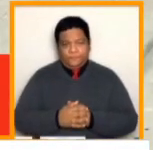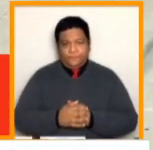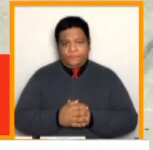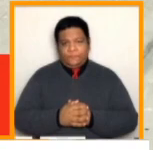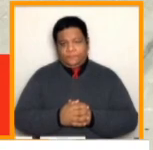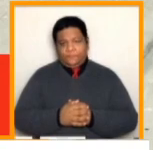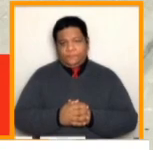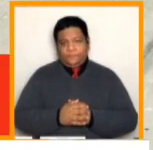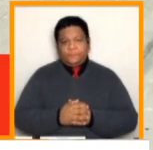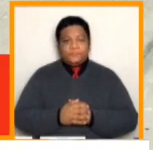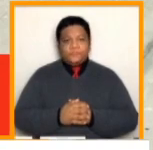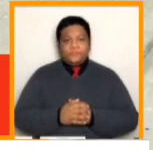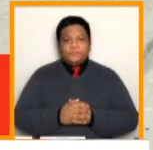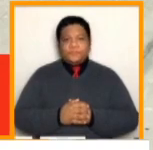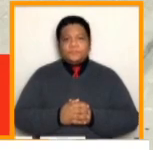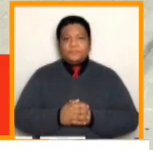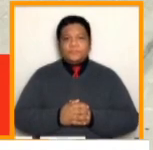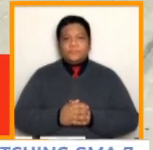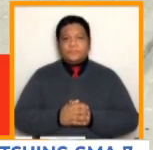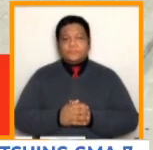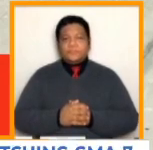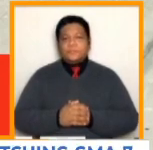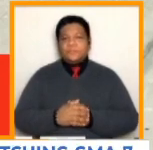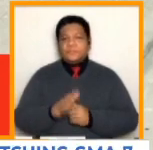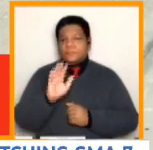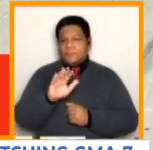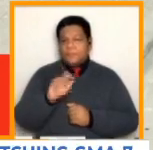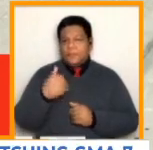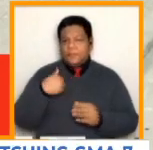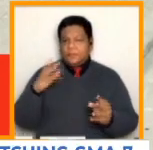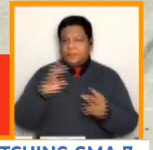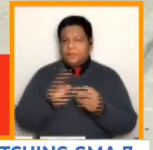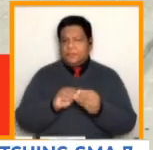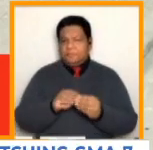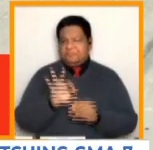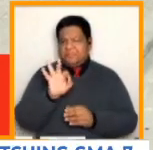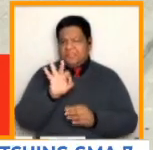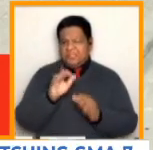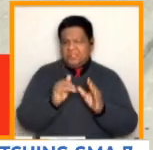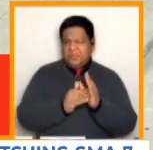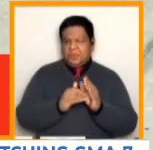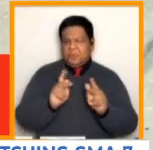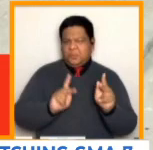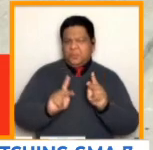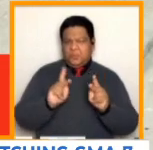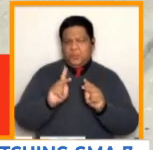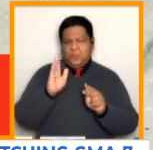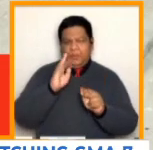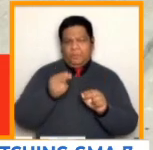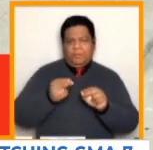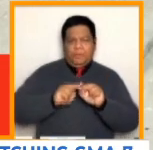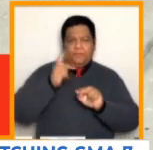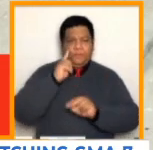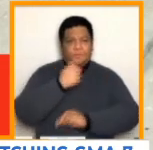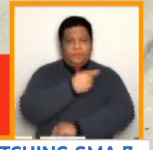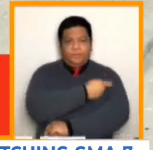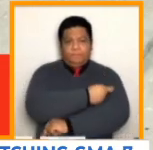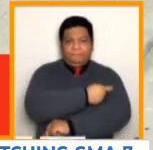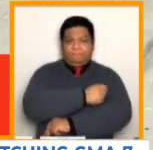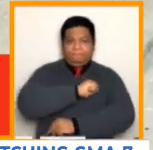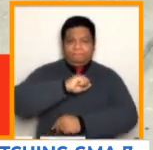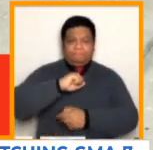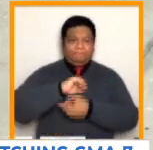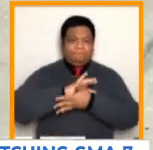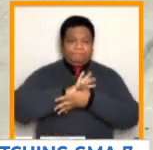Igan, mahigit 9,000 residente yung nakatakdang dumagdag sa bilang ng listahan ng mga nabakunahan na kontra COVID dito sa Caloocan